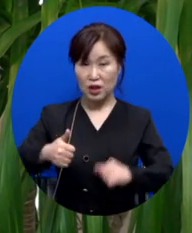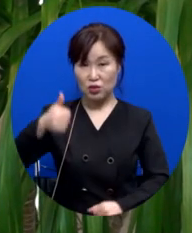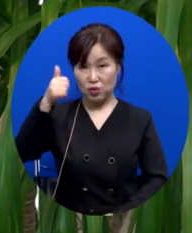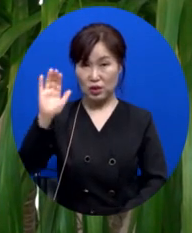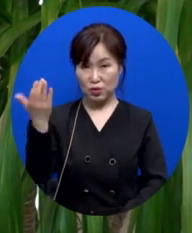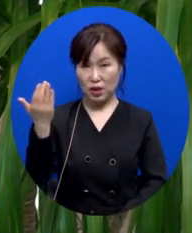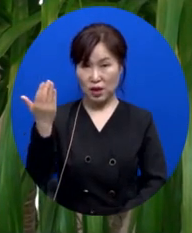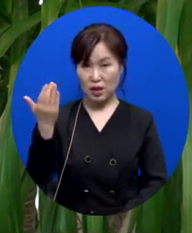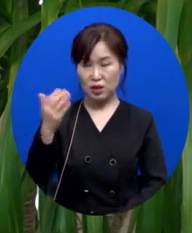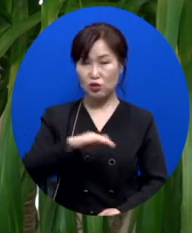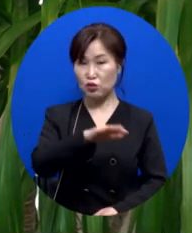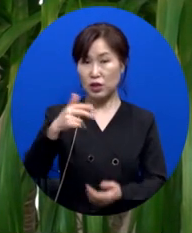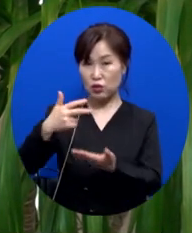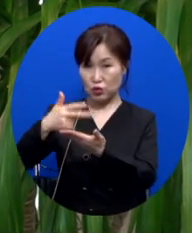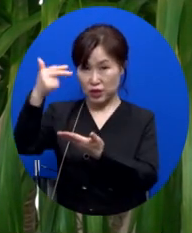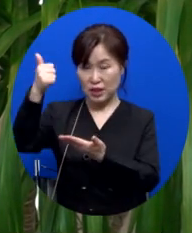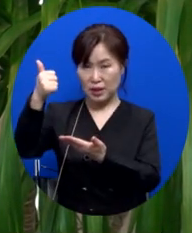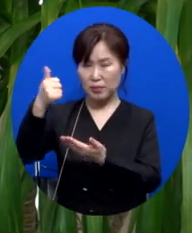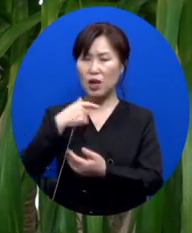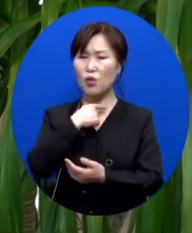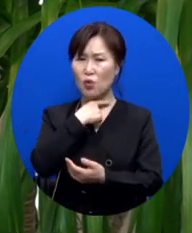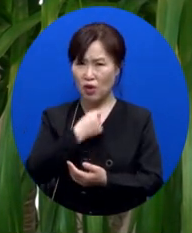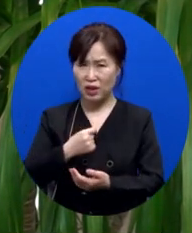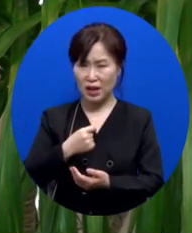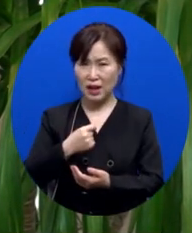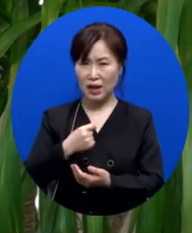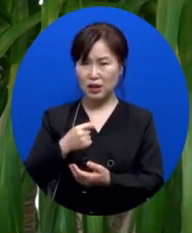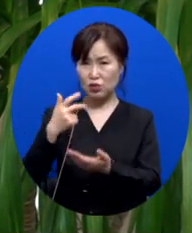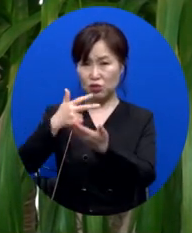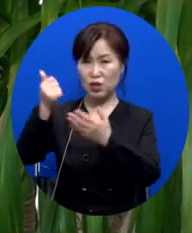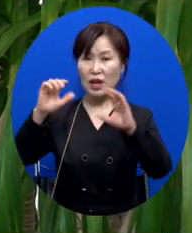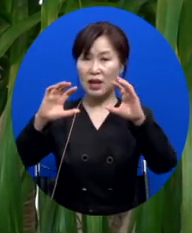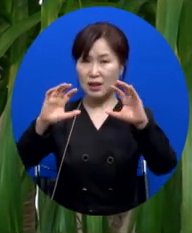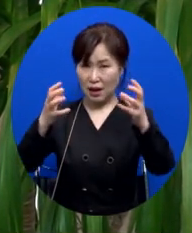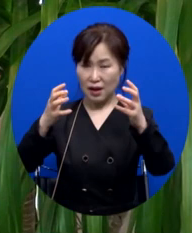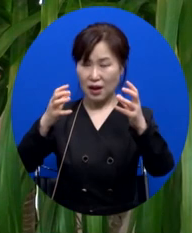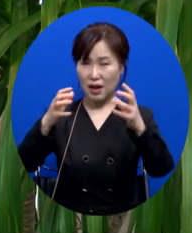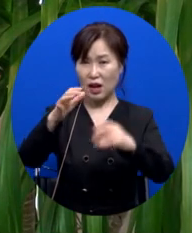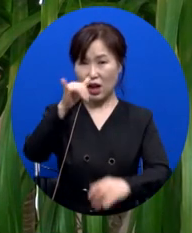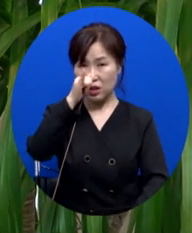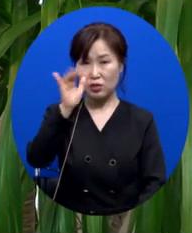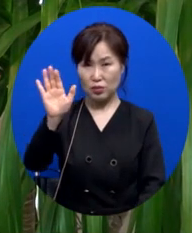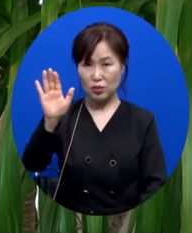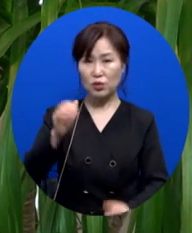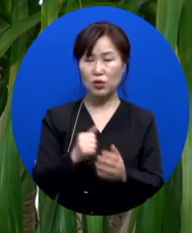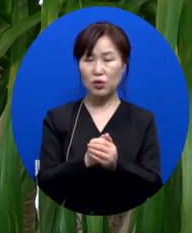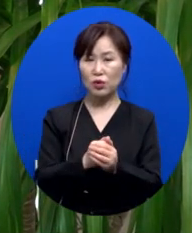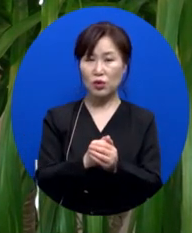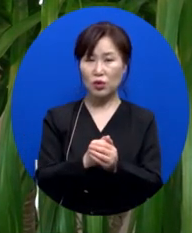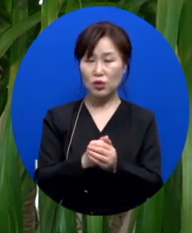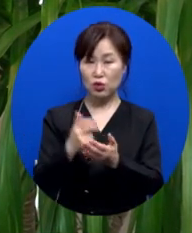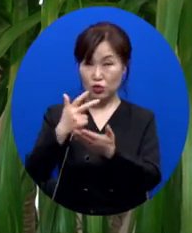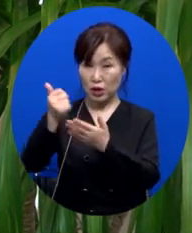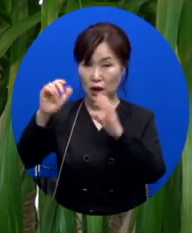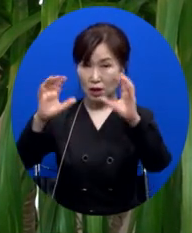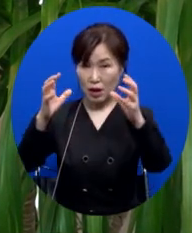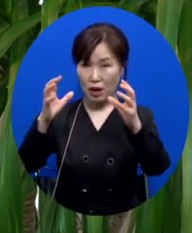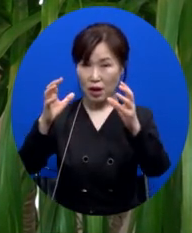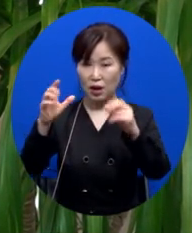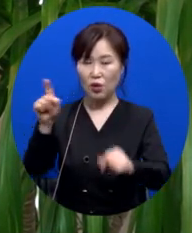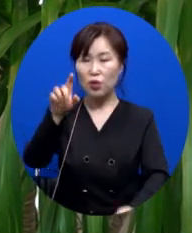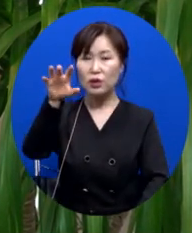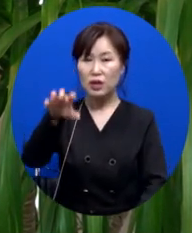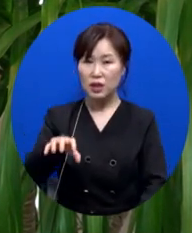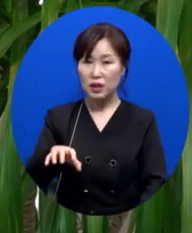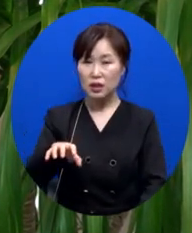주님이 만들고 싶은 강력한 주님의 나라가 있을 것이고 그것이 어디서 앤과